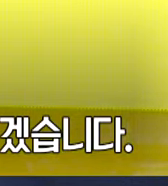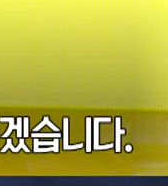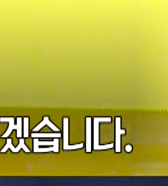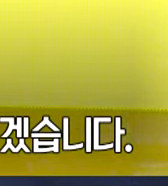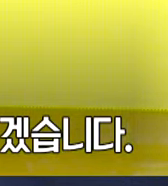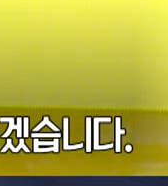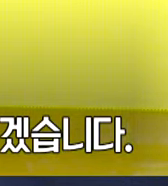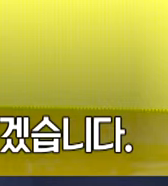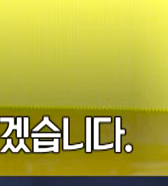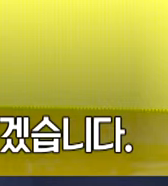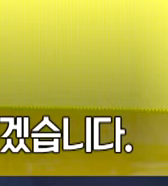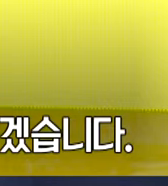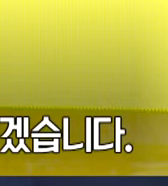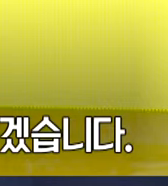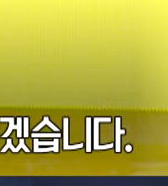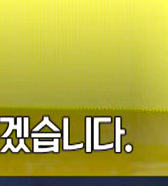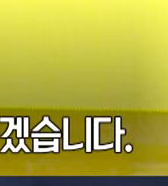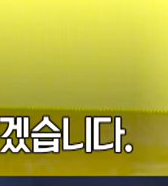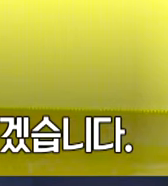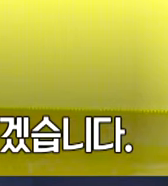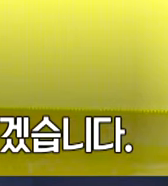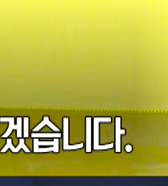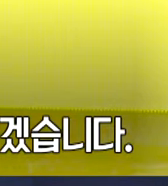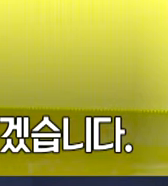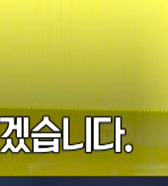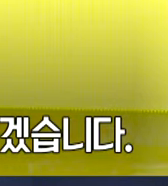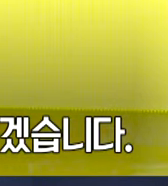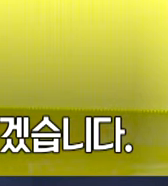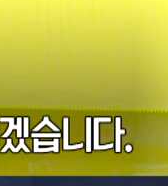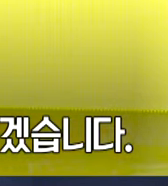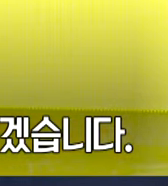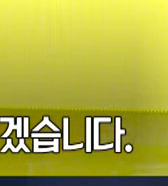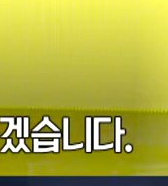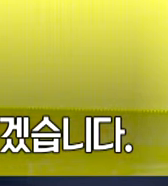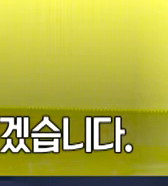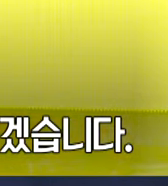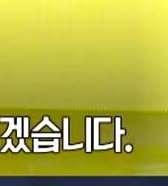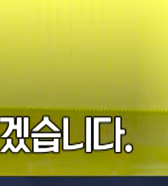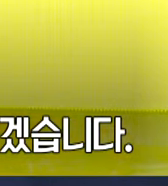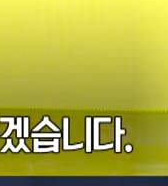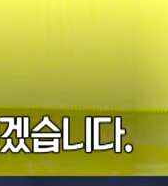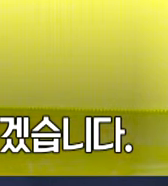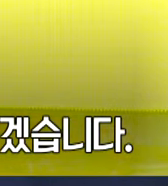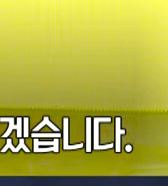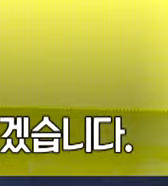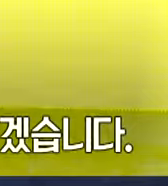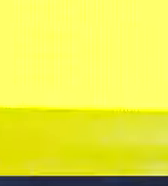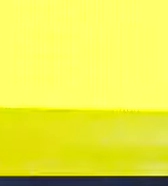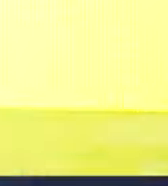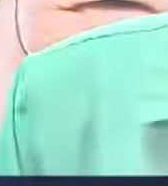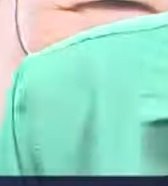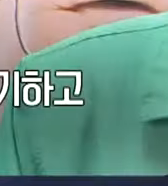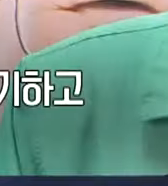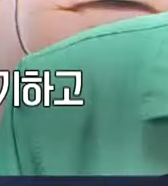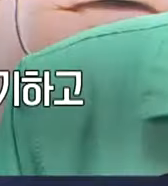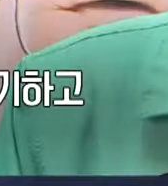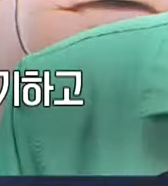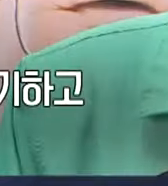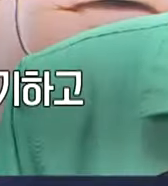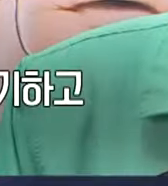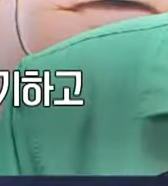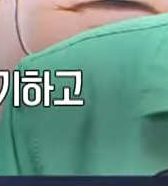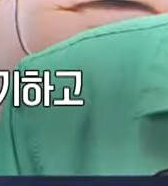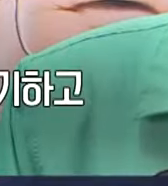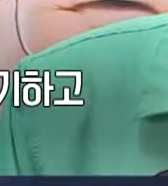당당하게 22대 국회 입성하고 한국 사회에 다시 변화를 만들겠습니다. 거대